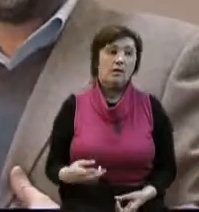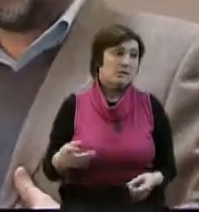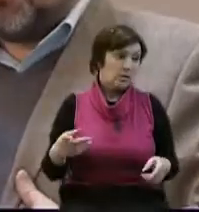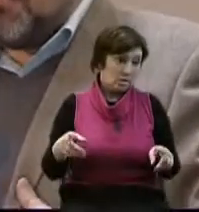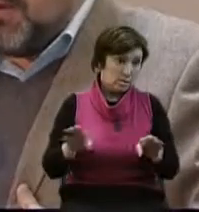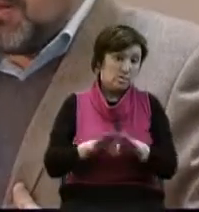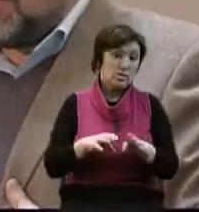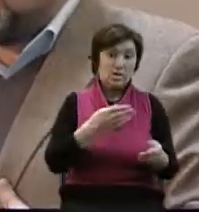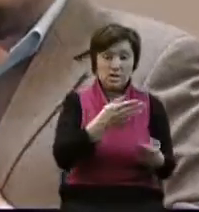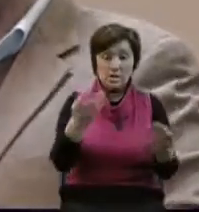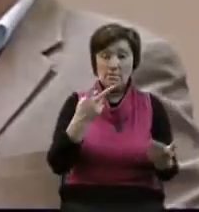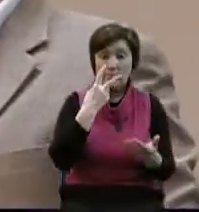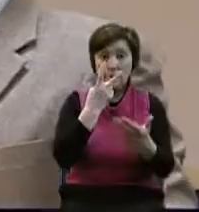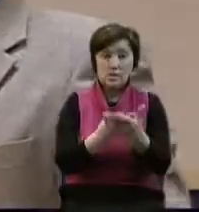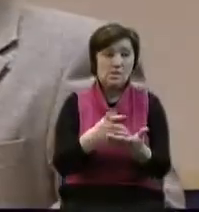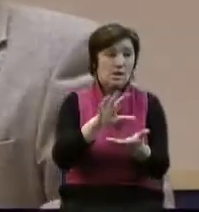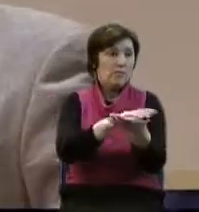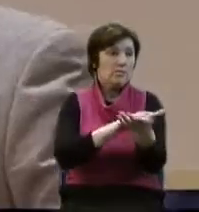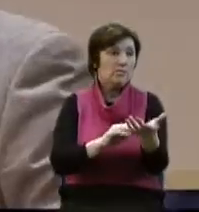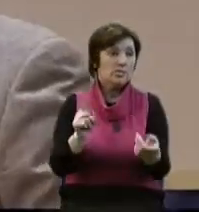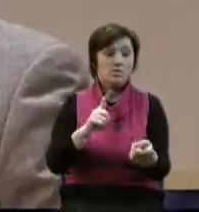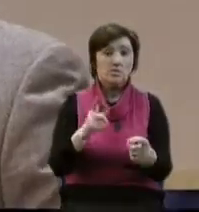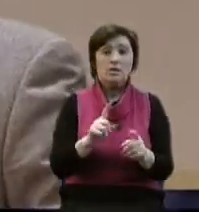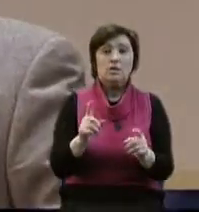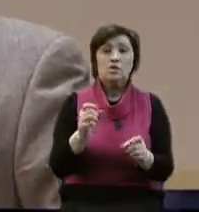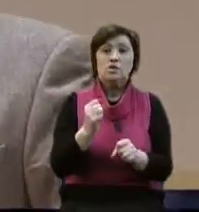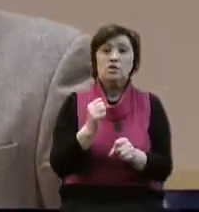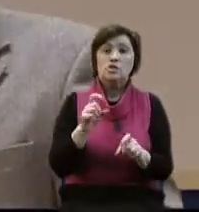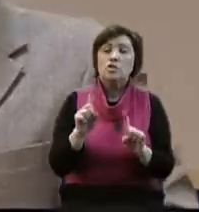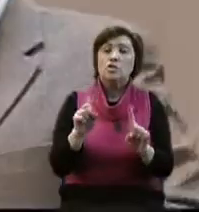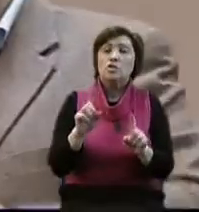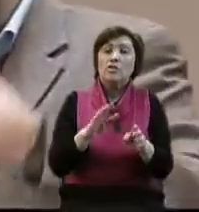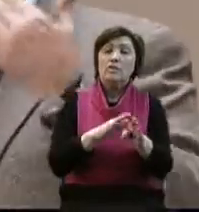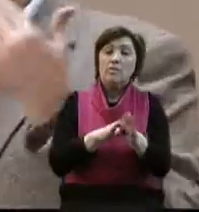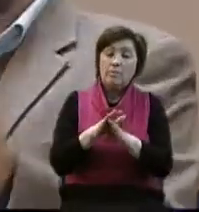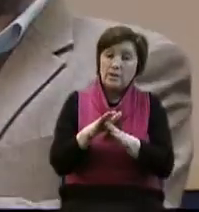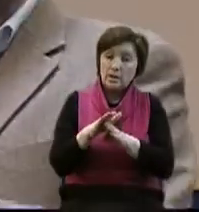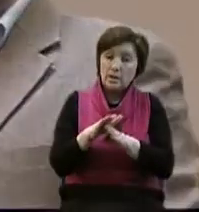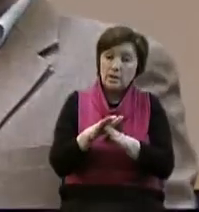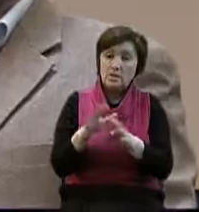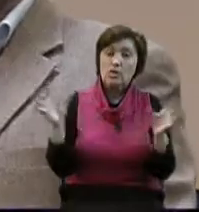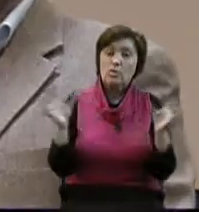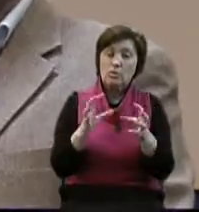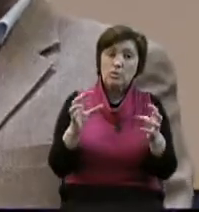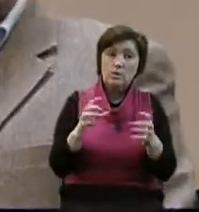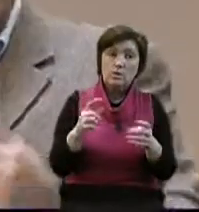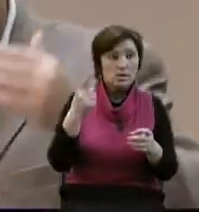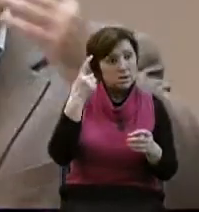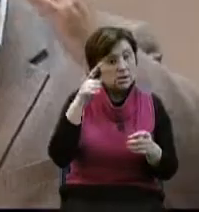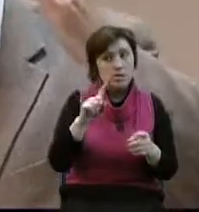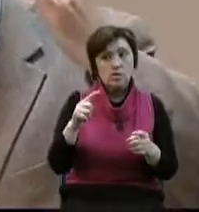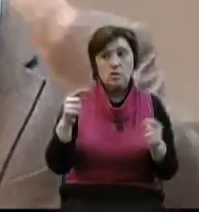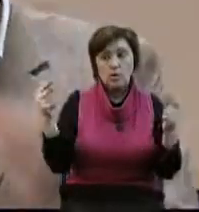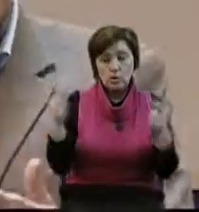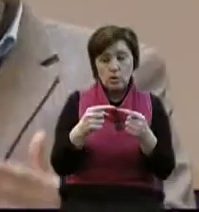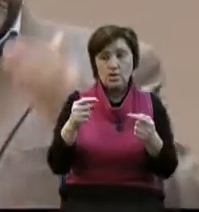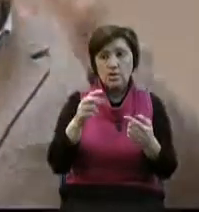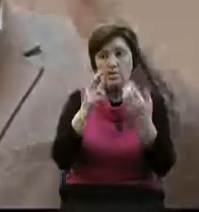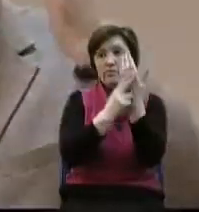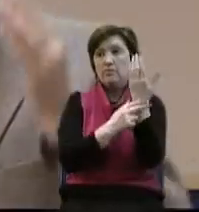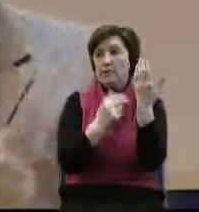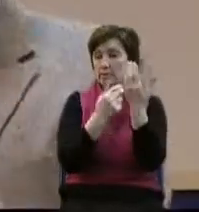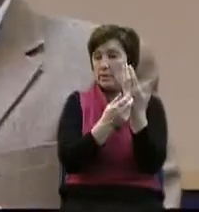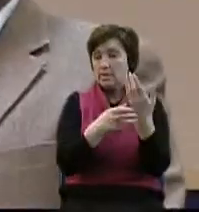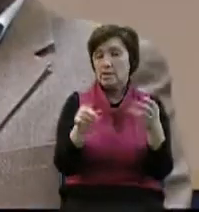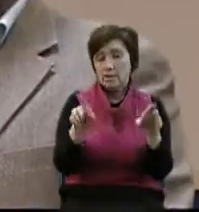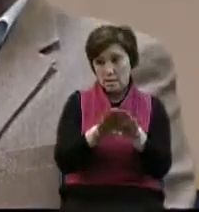сегодня, чтобы мы, делая что-то, соблюдая что-то, могли знать, что это действительно из Писания, что это действительно то, о